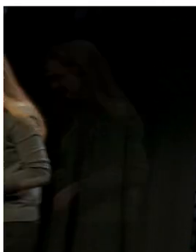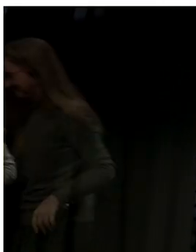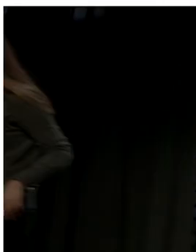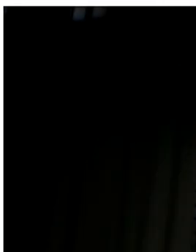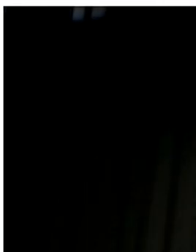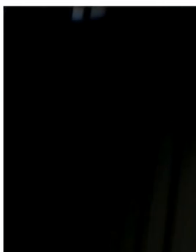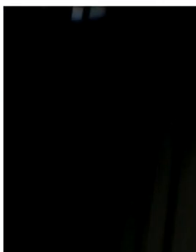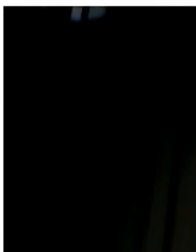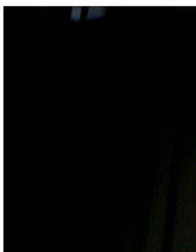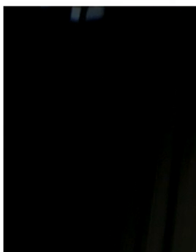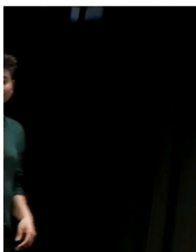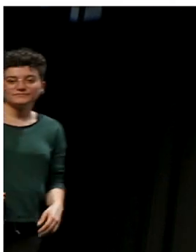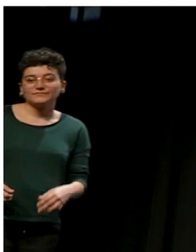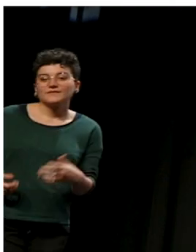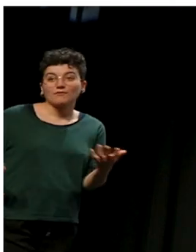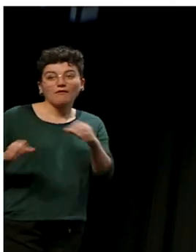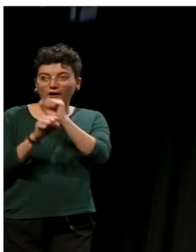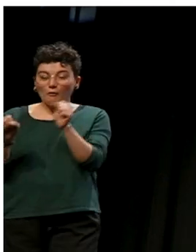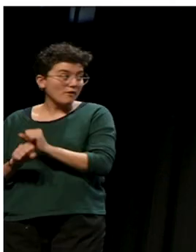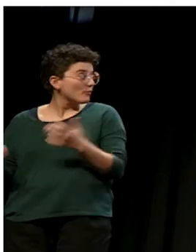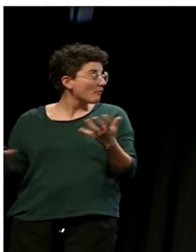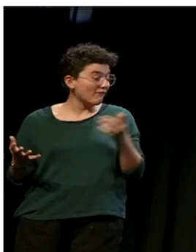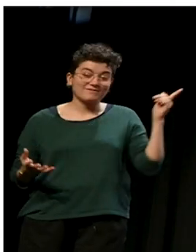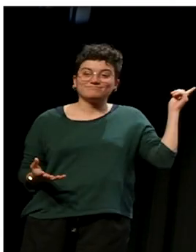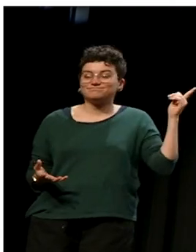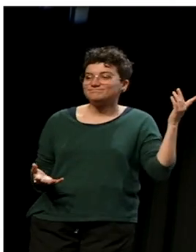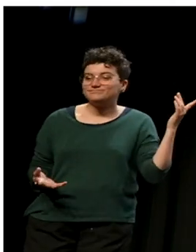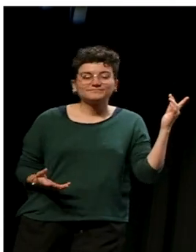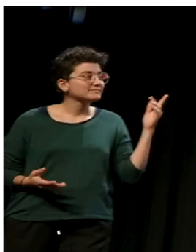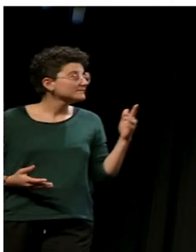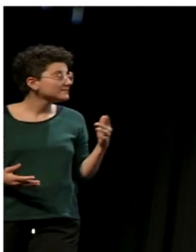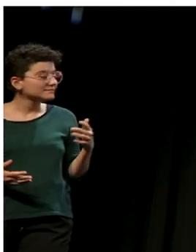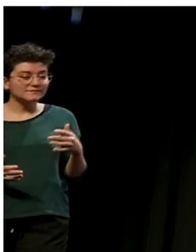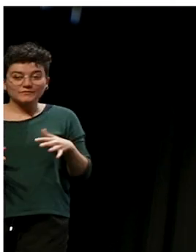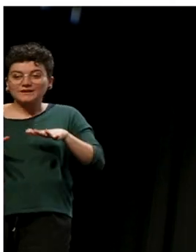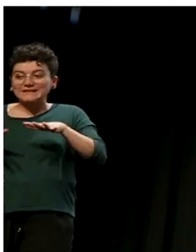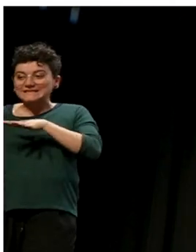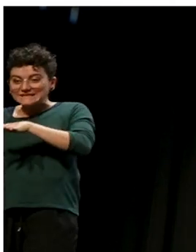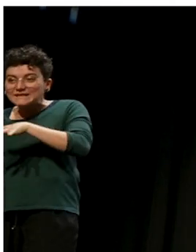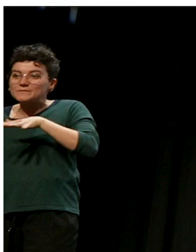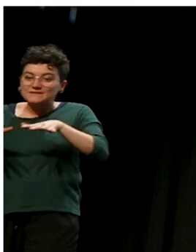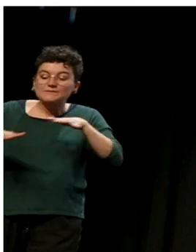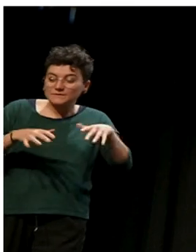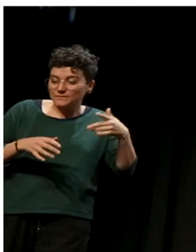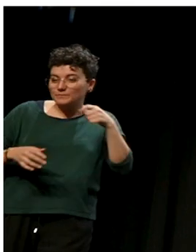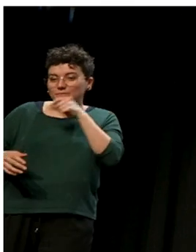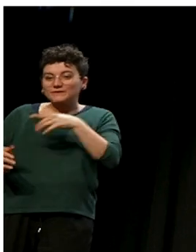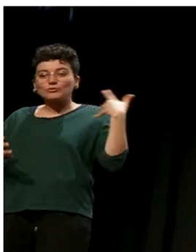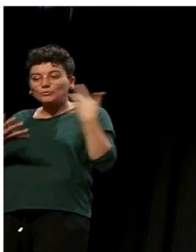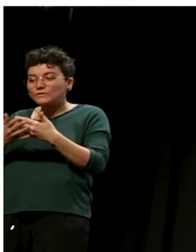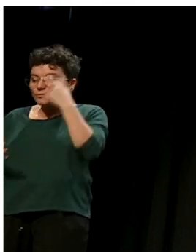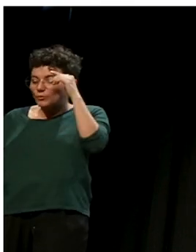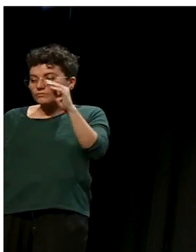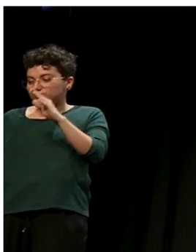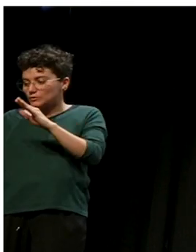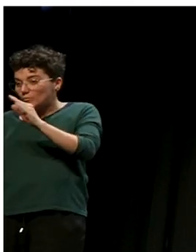Voilà. Et alors, ce qui est génial, c'est que, c'est incroyable, c'est que tous ces systèmes, c'était pour de la reconnaissance faciale, de voix ou d'écriture,